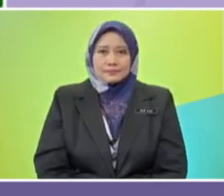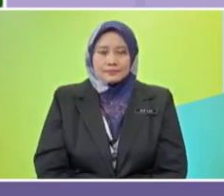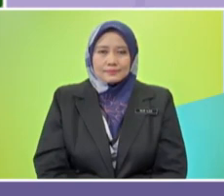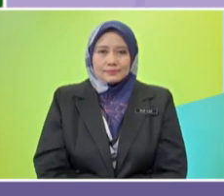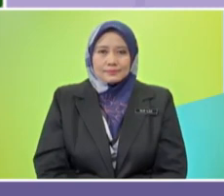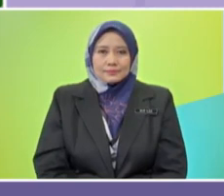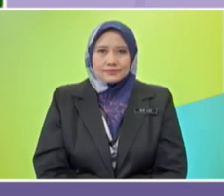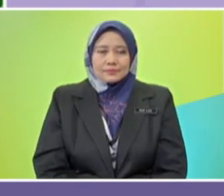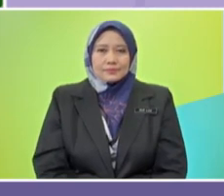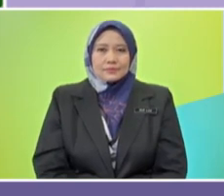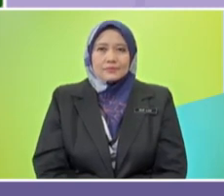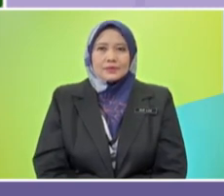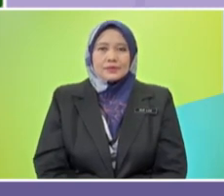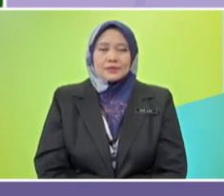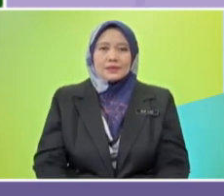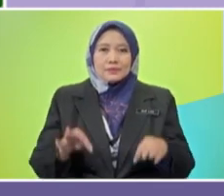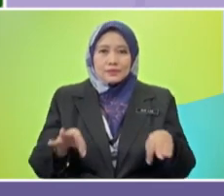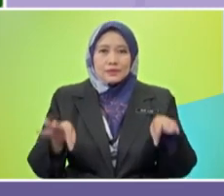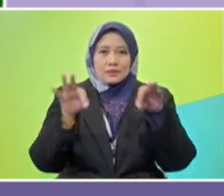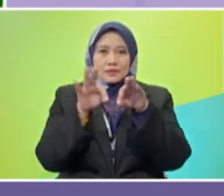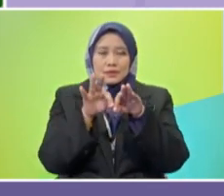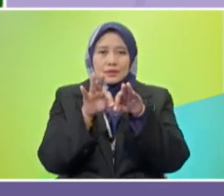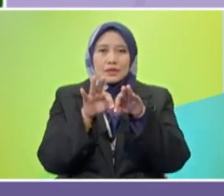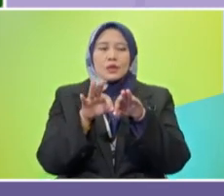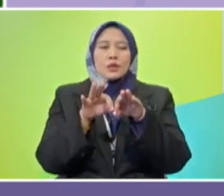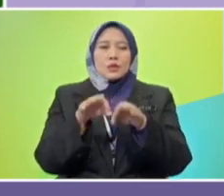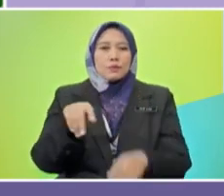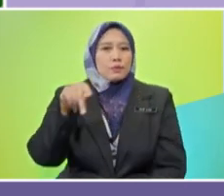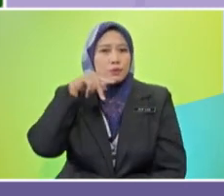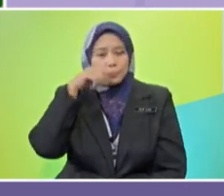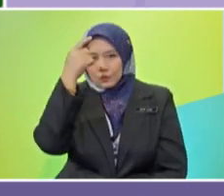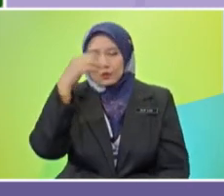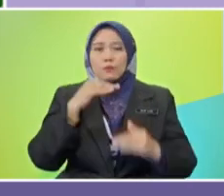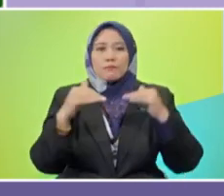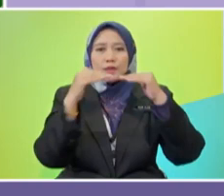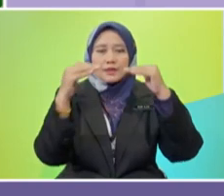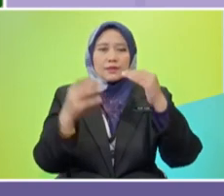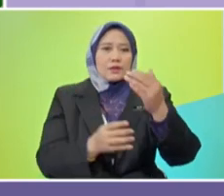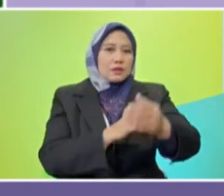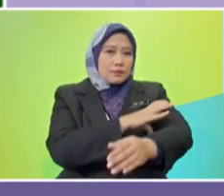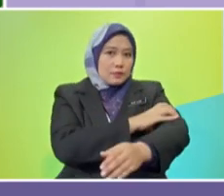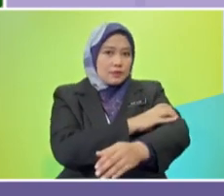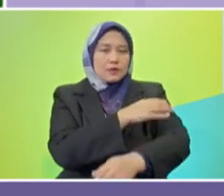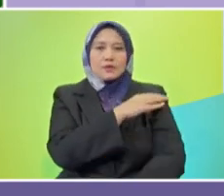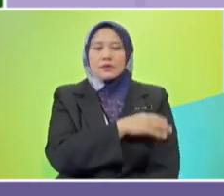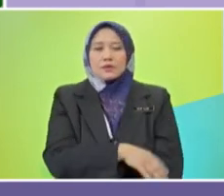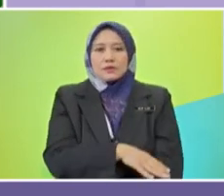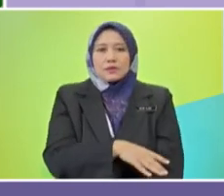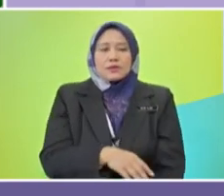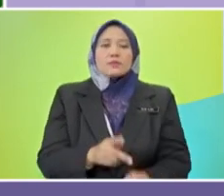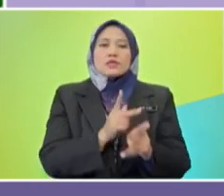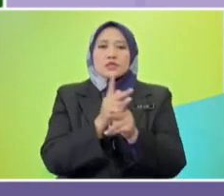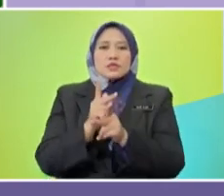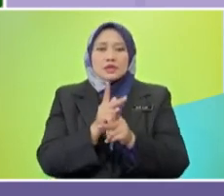Kepentingan vitamin. Kepentingan protein membina otot dan tisu, menjaga